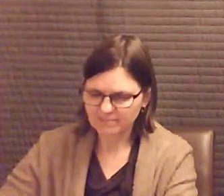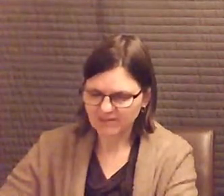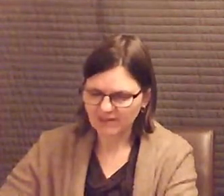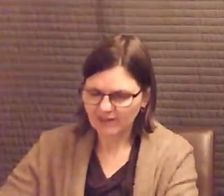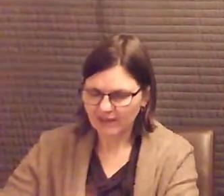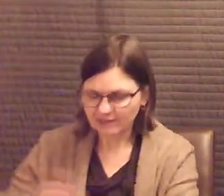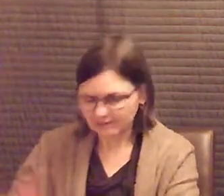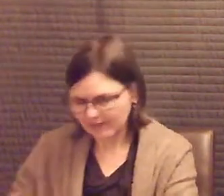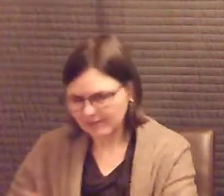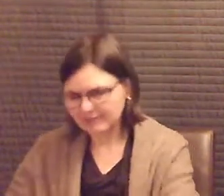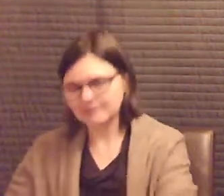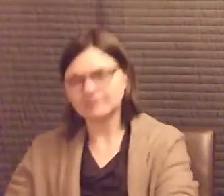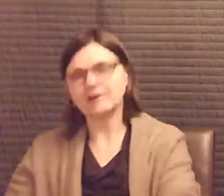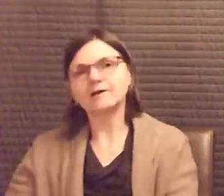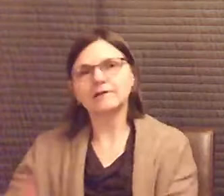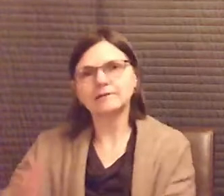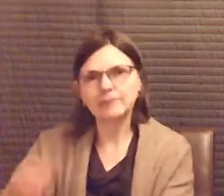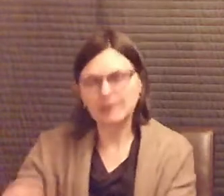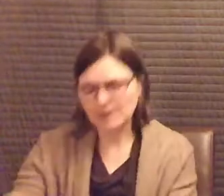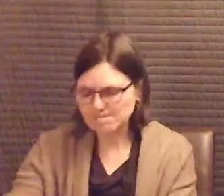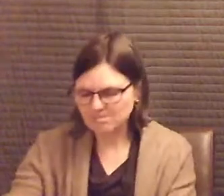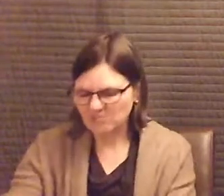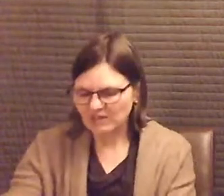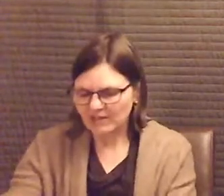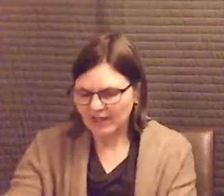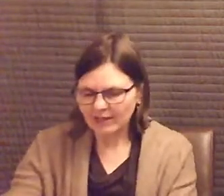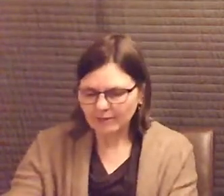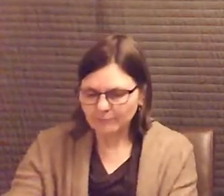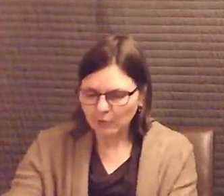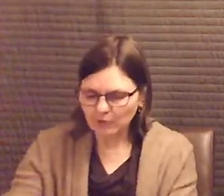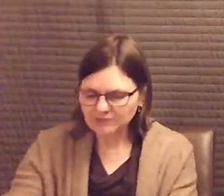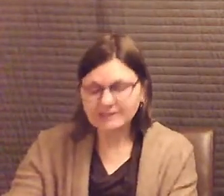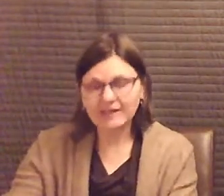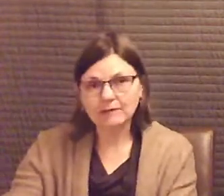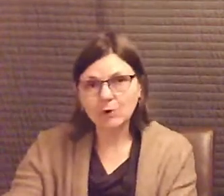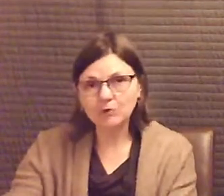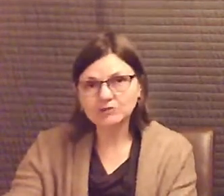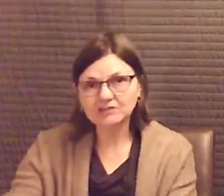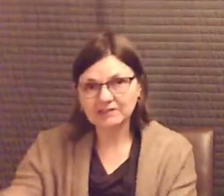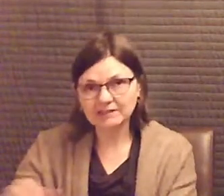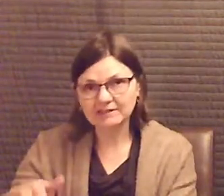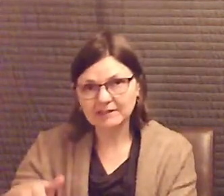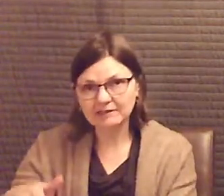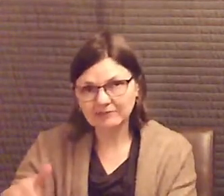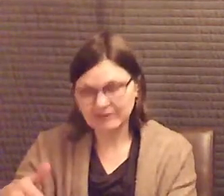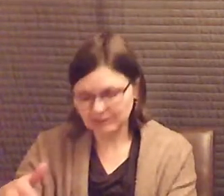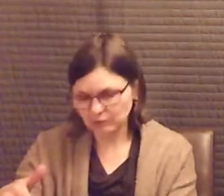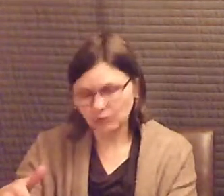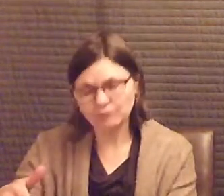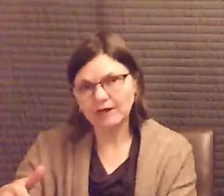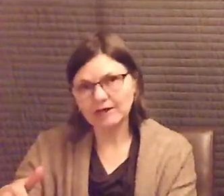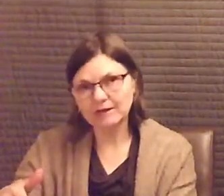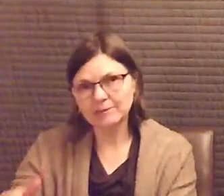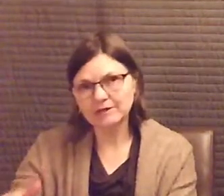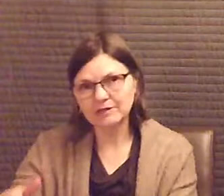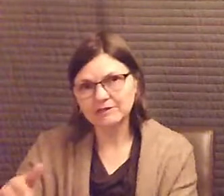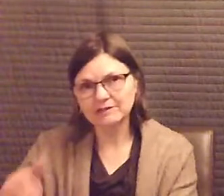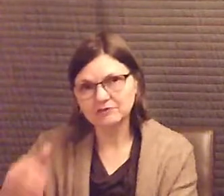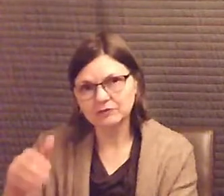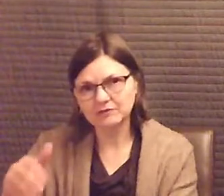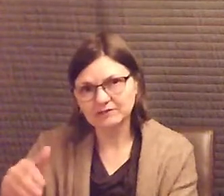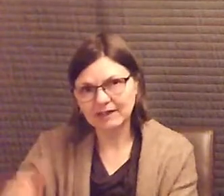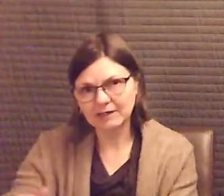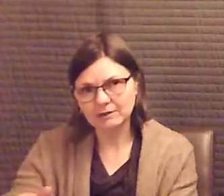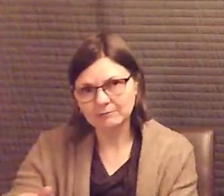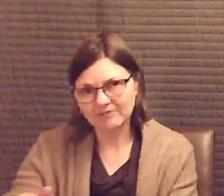at you ik ga kanalen maar en god zei tegen mozes in dit gedeelte waar ik het nu over ga hebben en